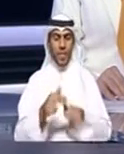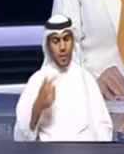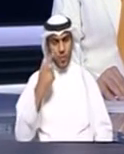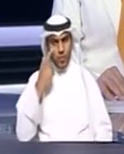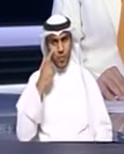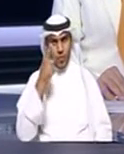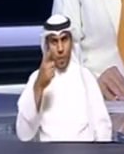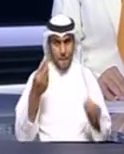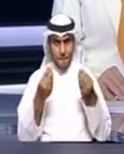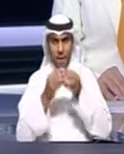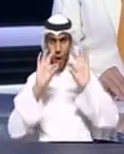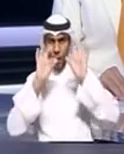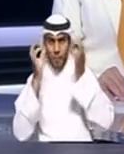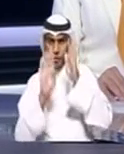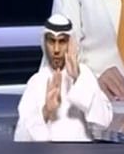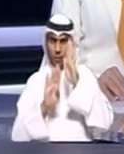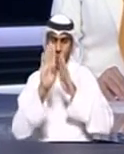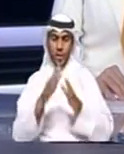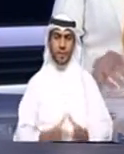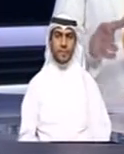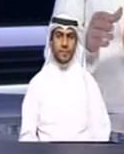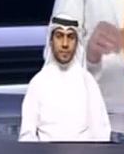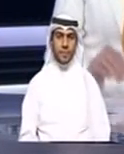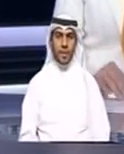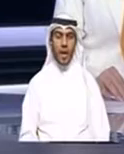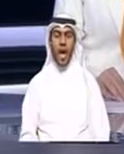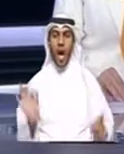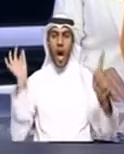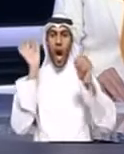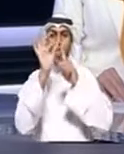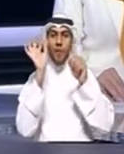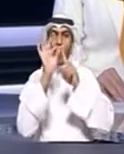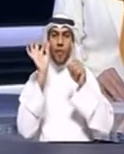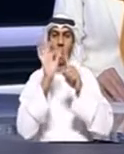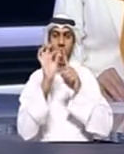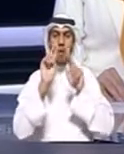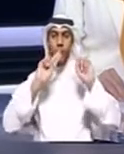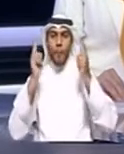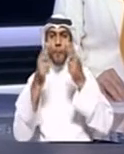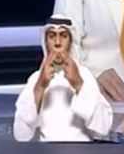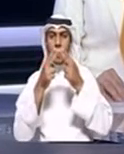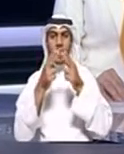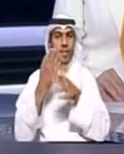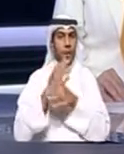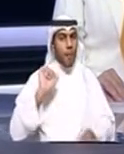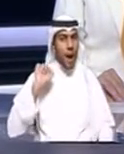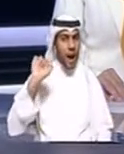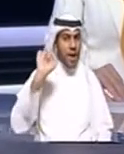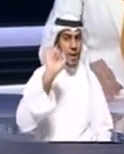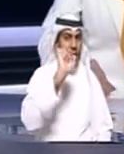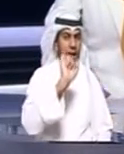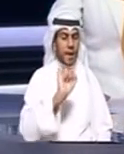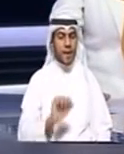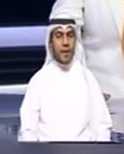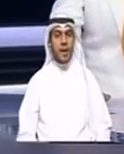مشاركة مجتمعية تنمية شاملة. نعم، ويهدف المنتدى إلى ترسيخ أفضل الممارسات المهنية في قطاع